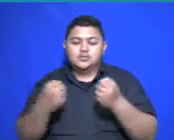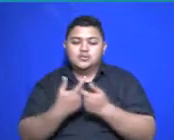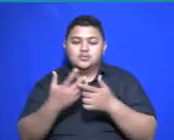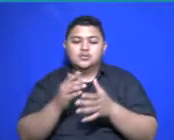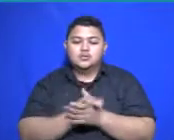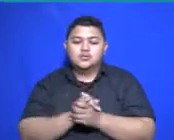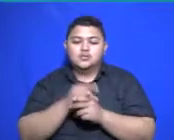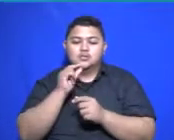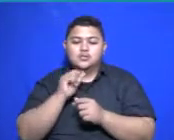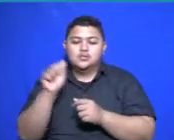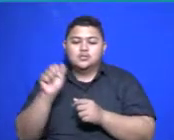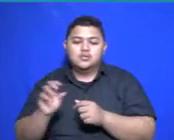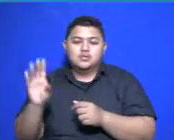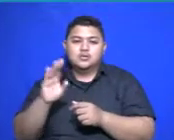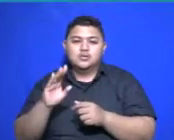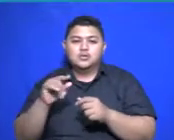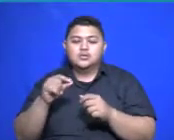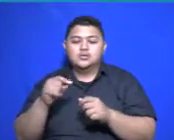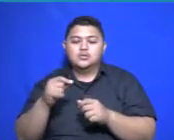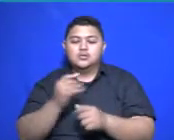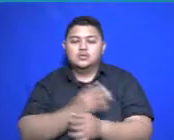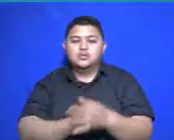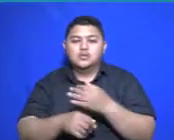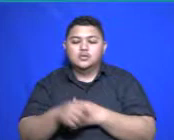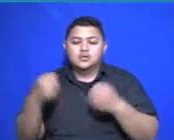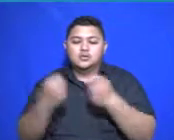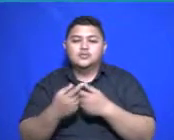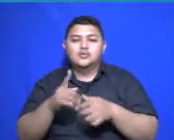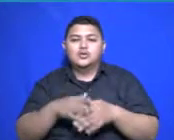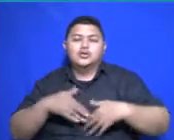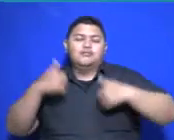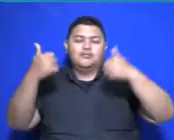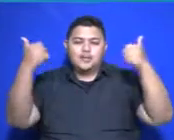Indonesia adalah Asian Para Games yang terbaik yang pernah ada di dunia.